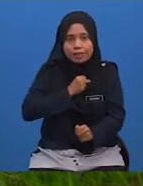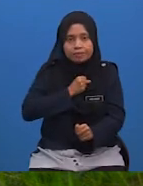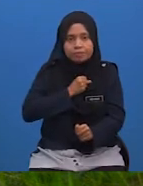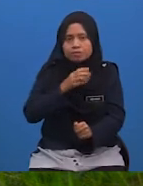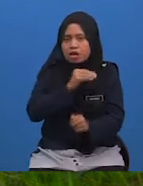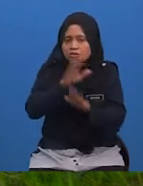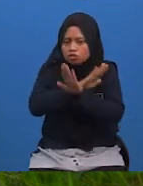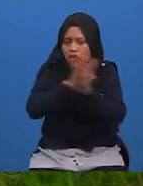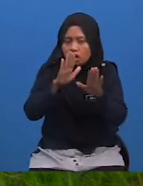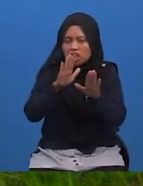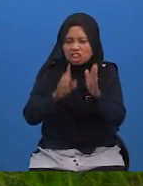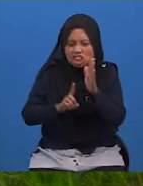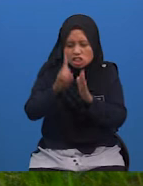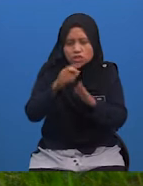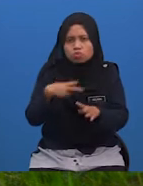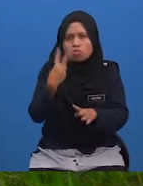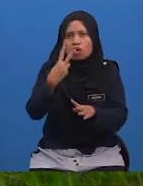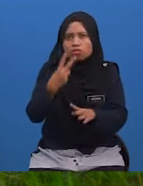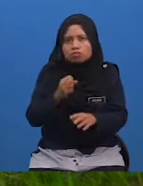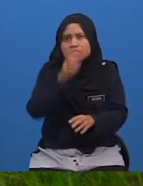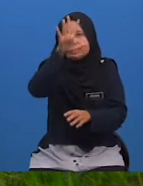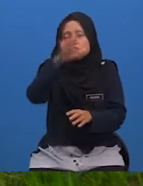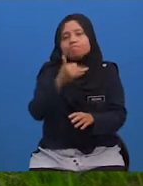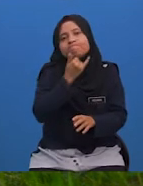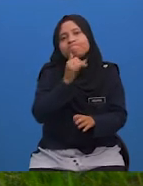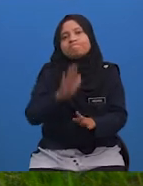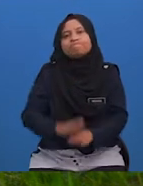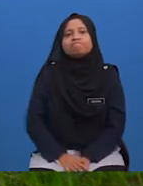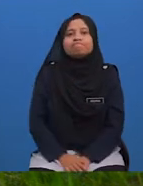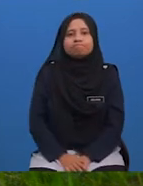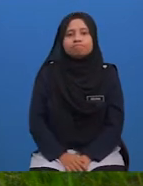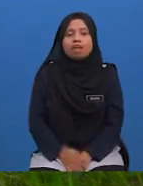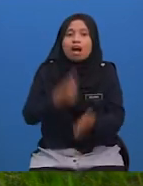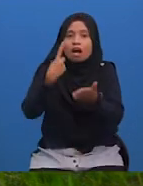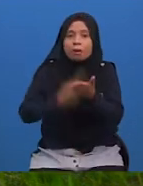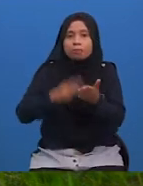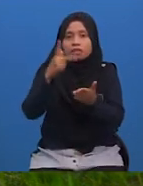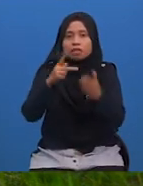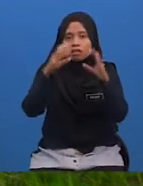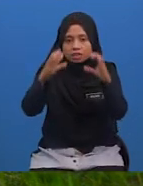dan jangan meninggikan suara. Baik, apakah cara yang ketiga